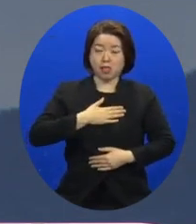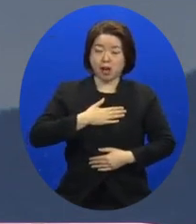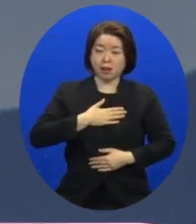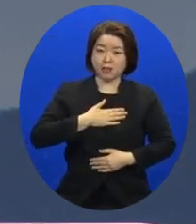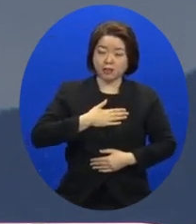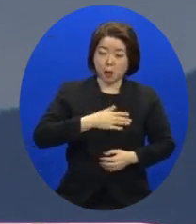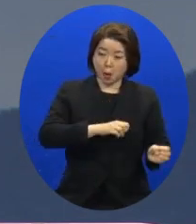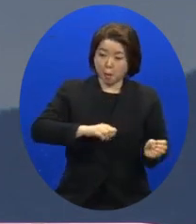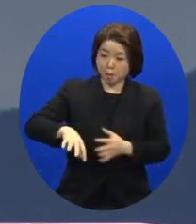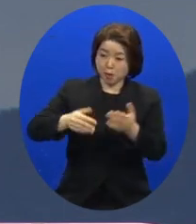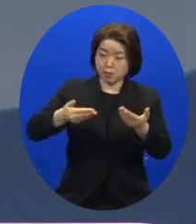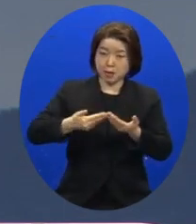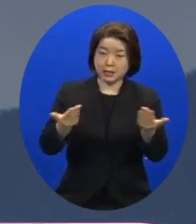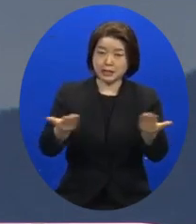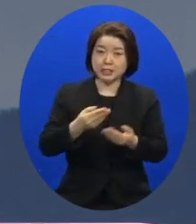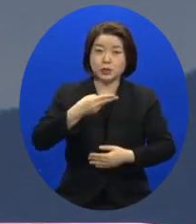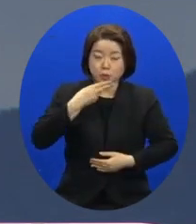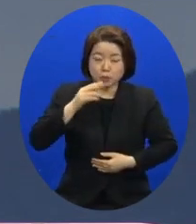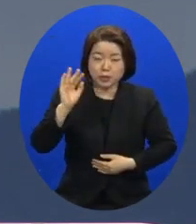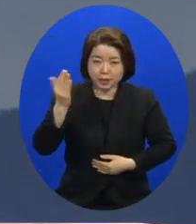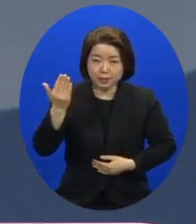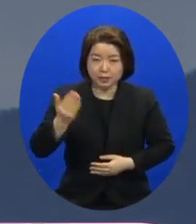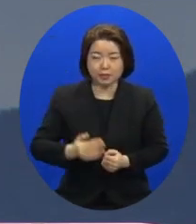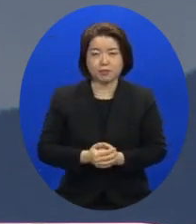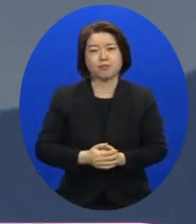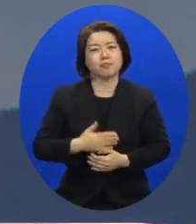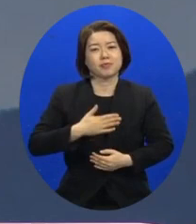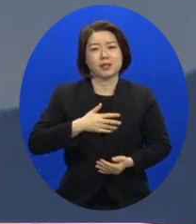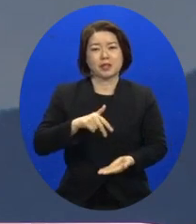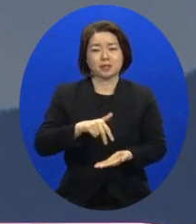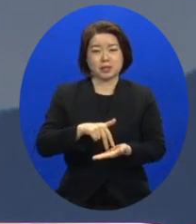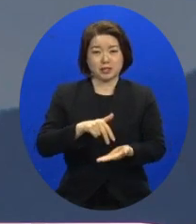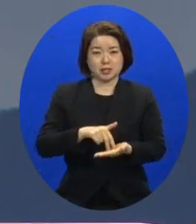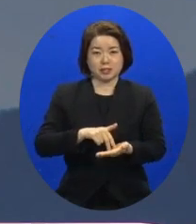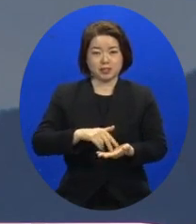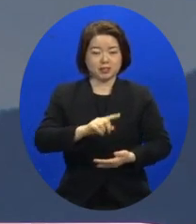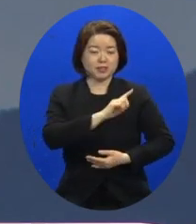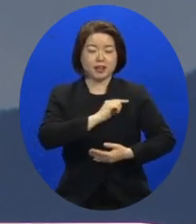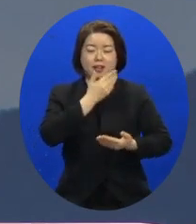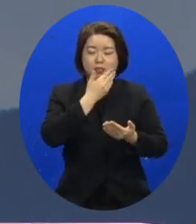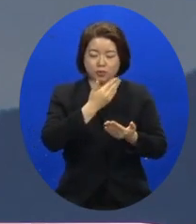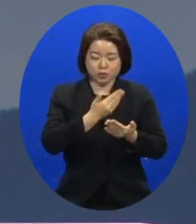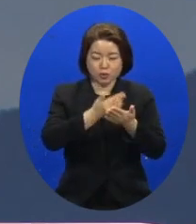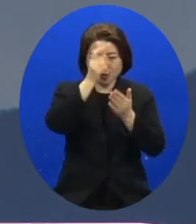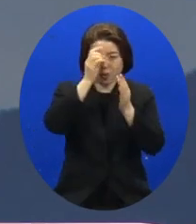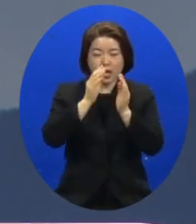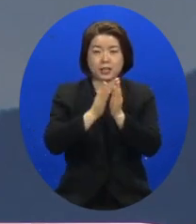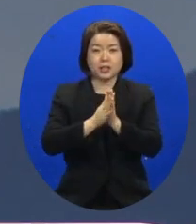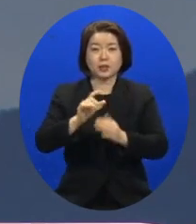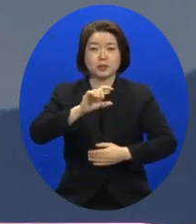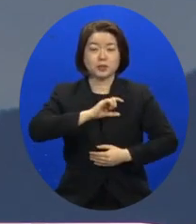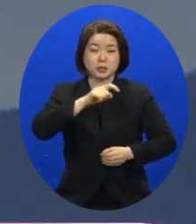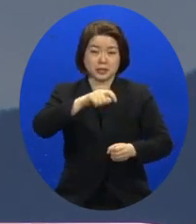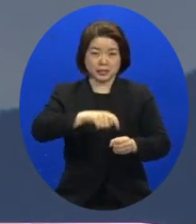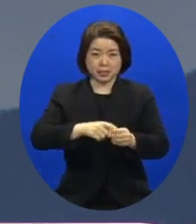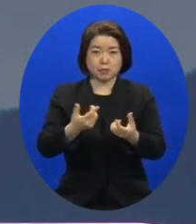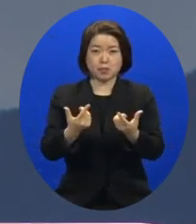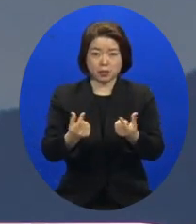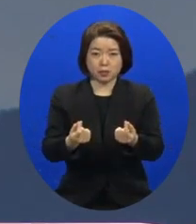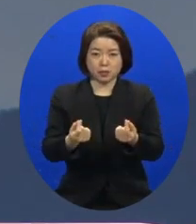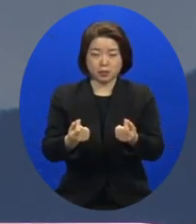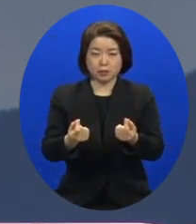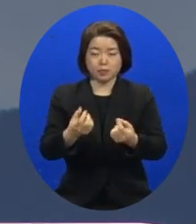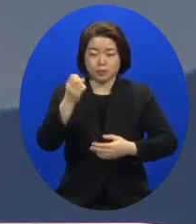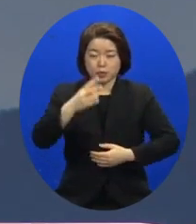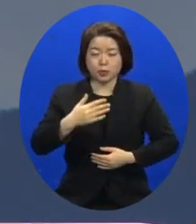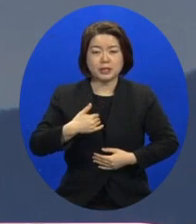일은 없어야 하잖아요. 그건 저에게 있어서는 가장 중요한 기도 제목이고 또 제가